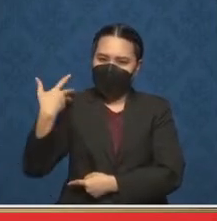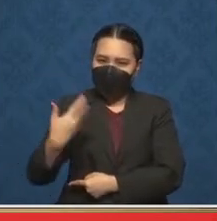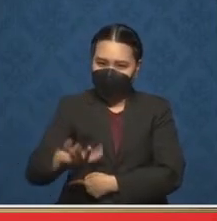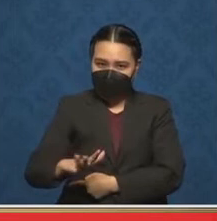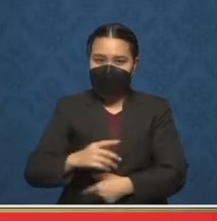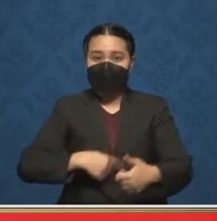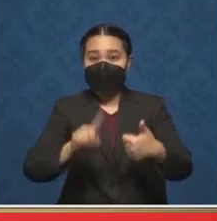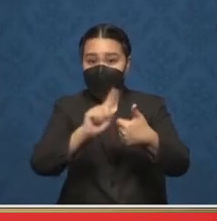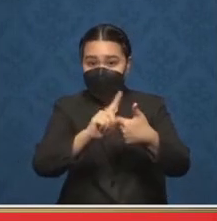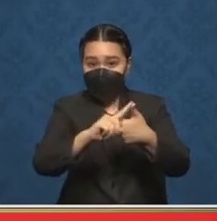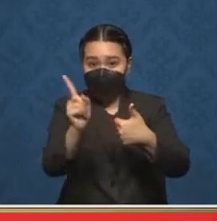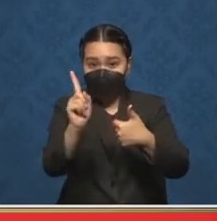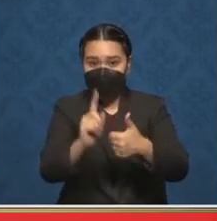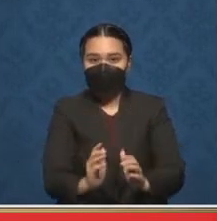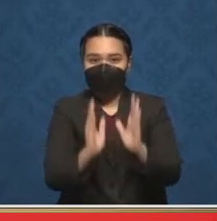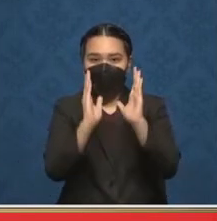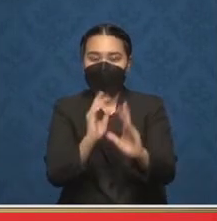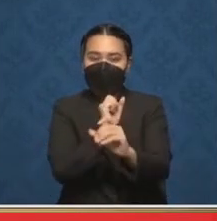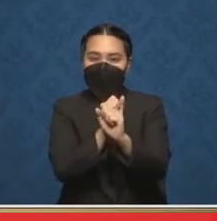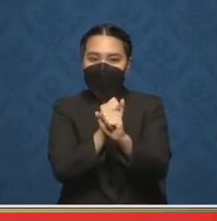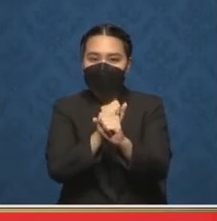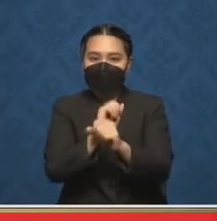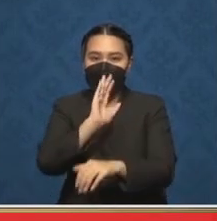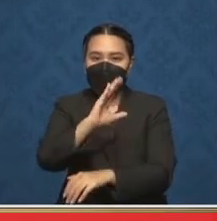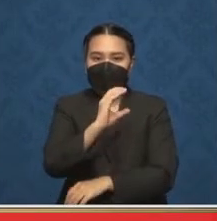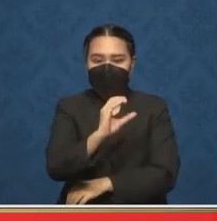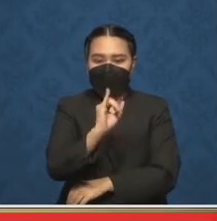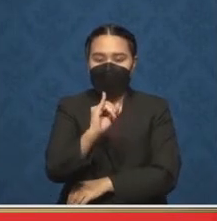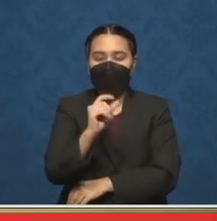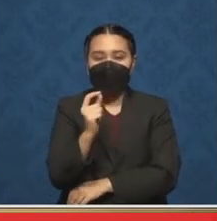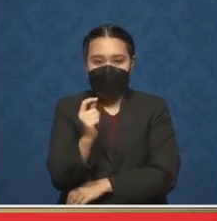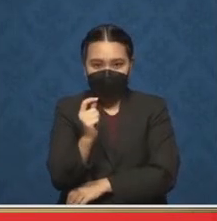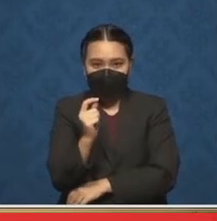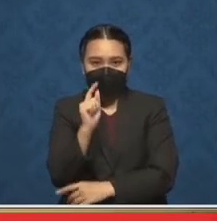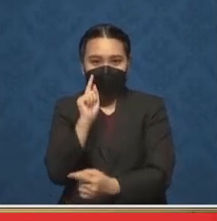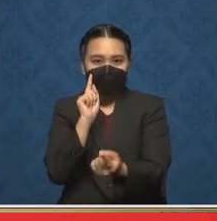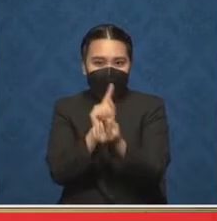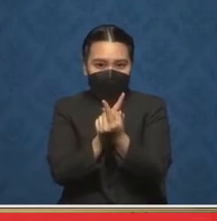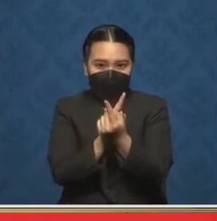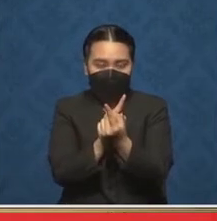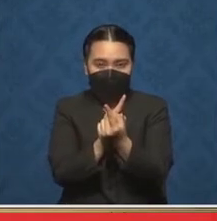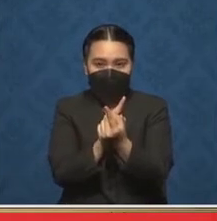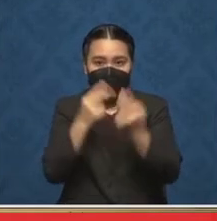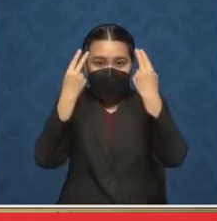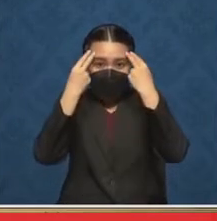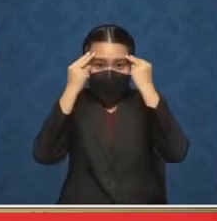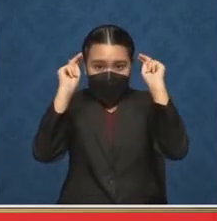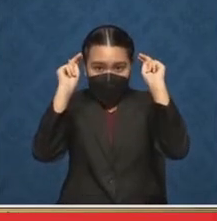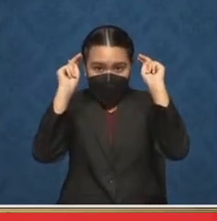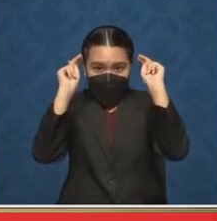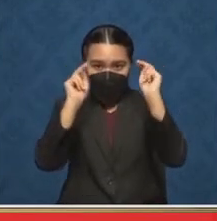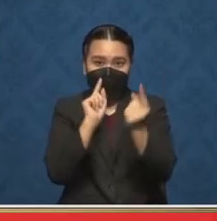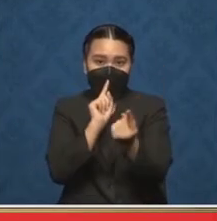ถดมาไม่นานจนที่ระดับสูงของ CIAก็เข้าพบนายกตรมุติททำเนี